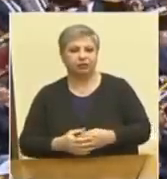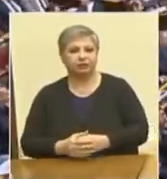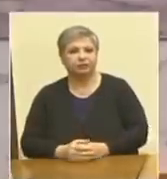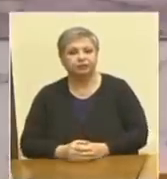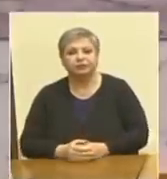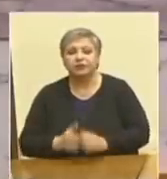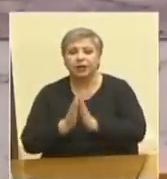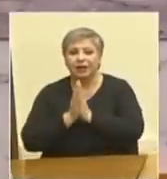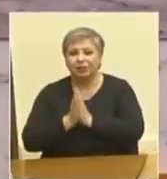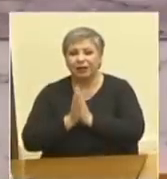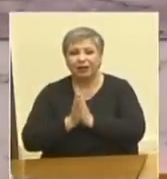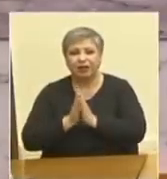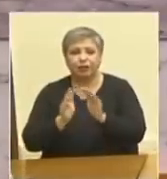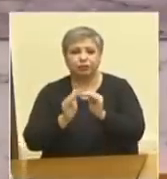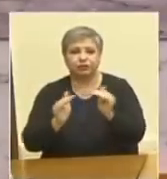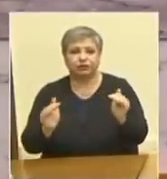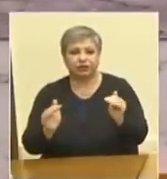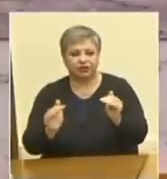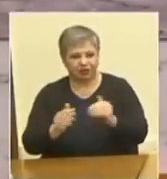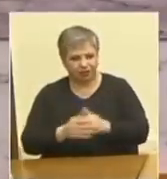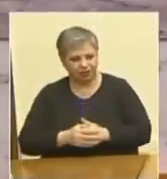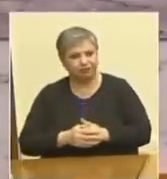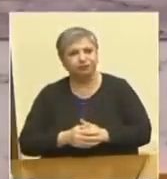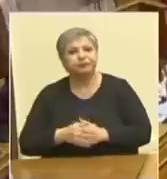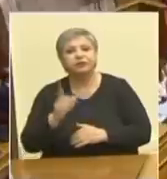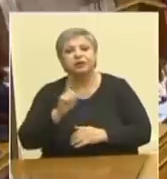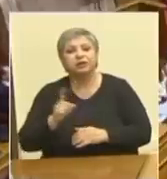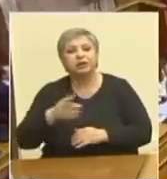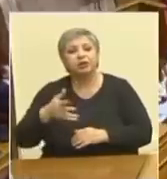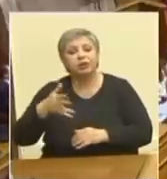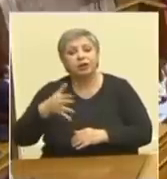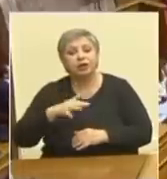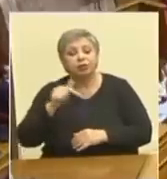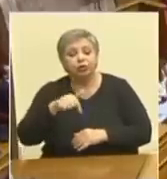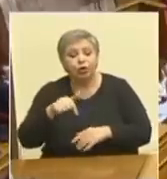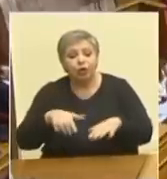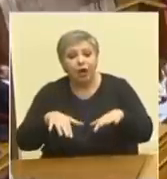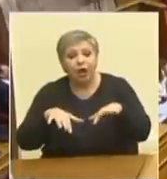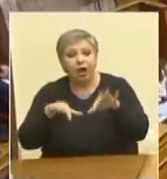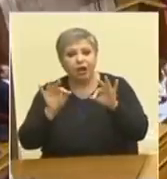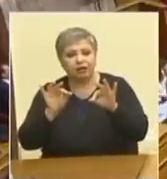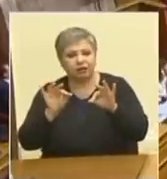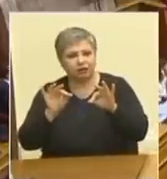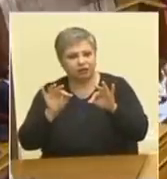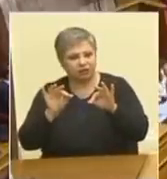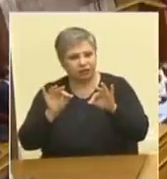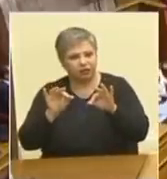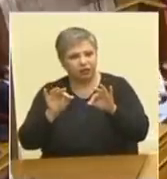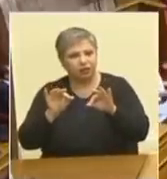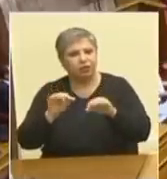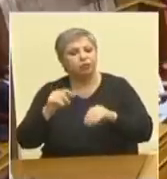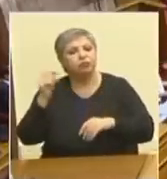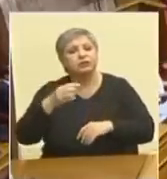Κάντε ησυχία. Μόλις ξεκίνησα. Μόλις ξεκίνησα με τις ονομαστικές αναφορές του παλιού. Ξένο